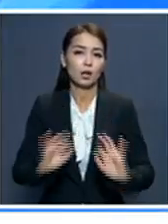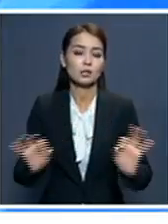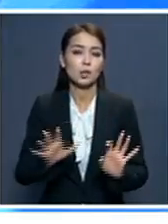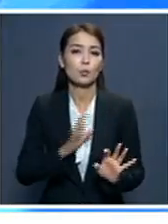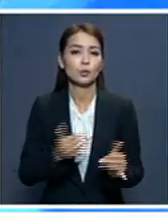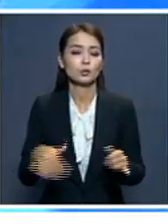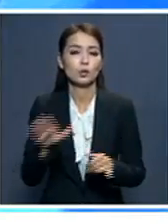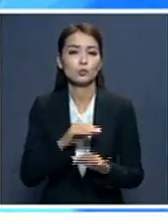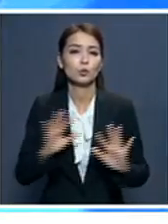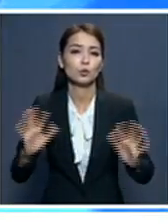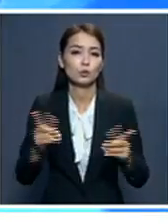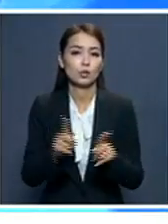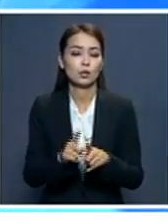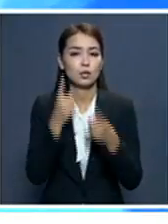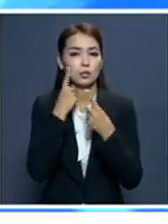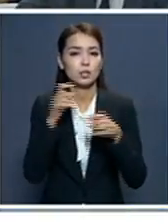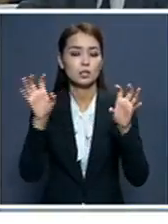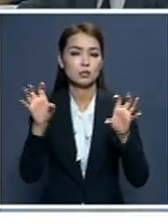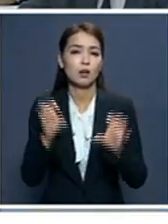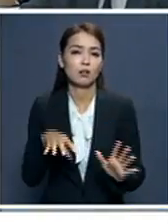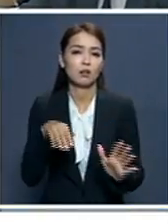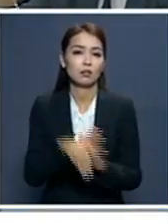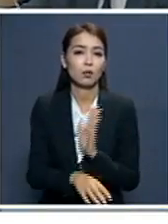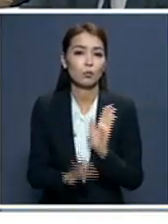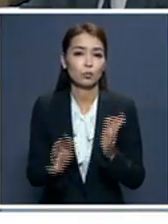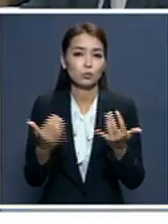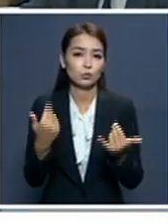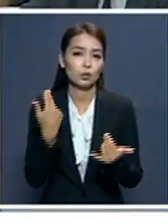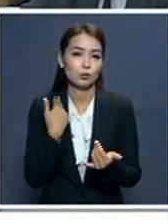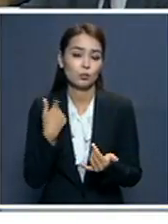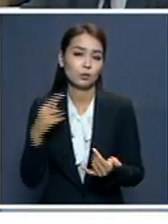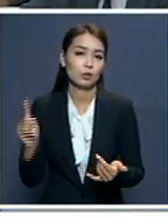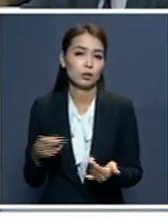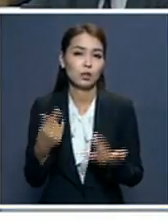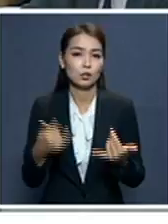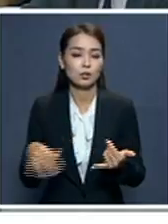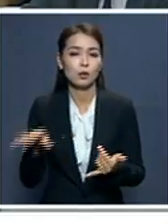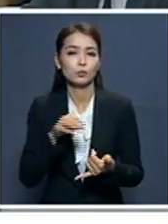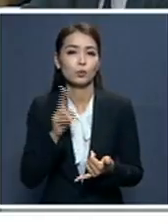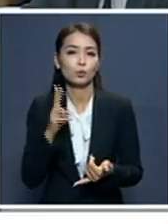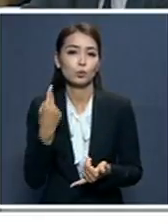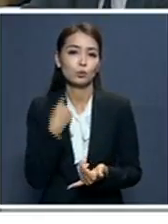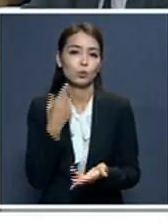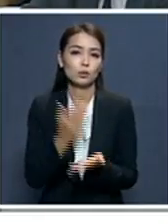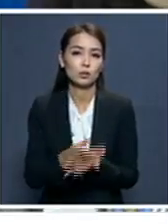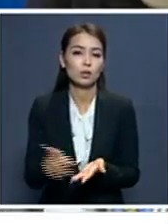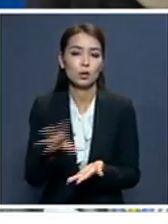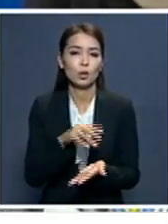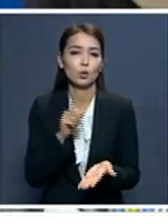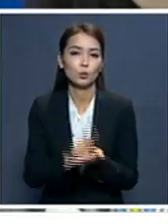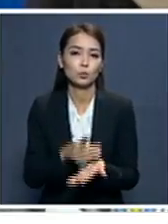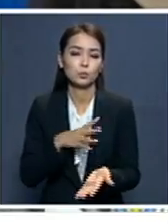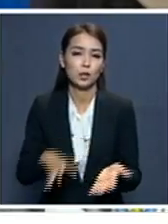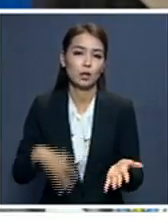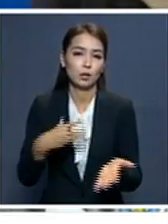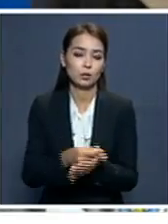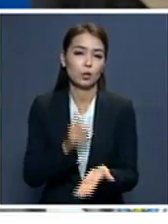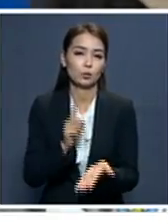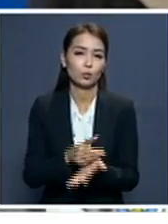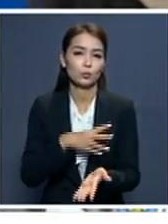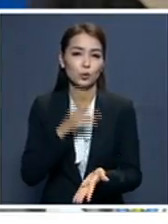үшін салықтық рақымшылық туралы заң күшіне енген. Яғни салық бойынша берешегі бар азаматтар негізгі берешек сомасын төлеу